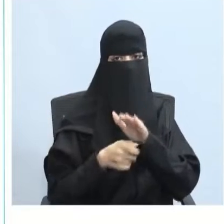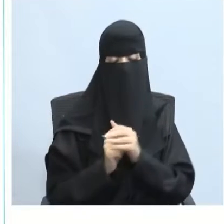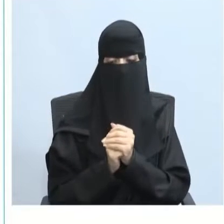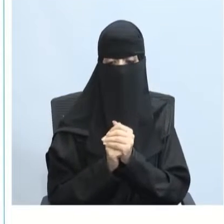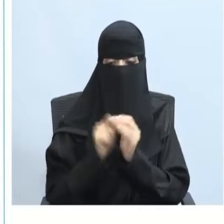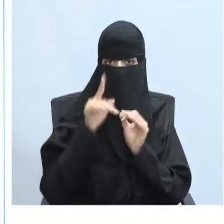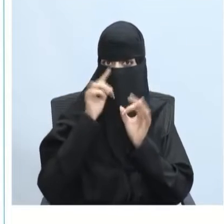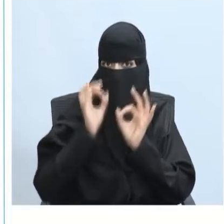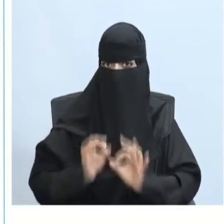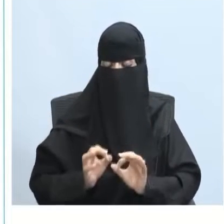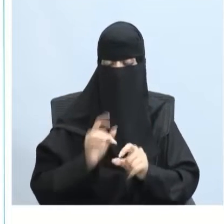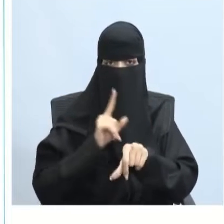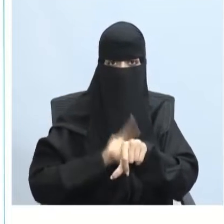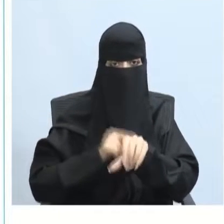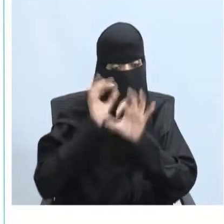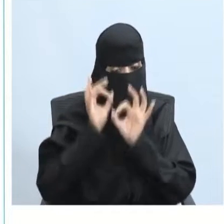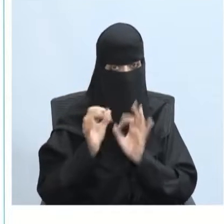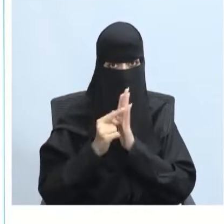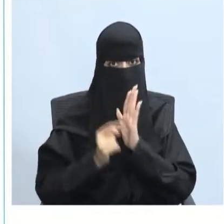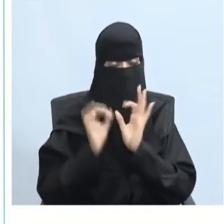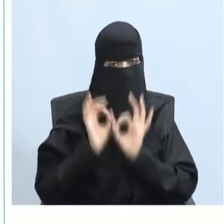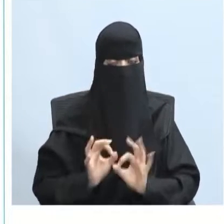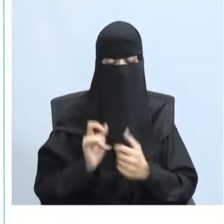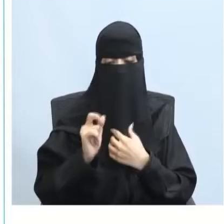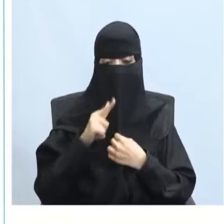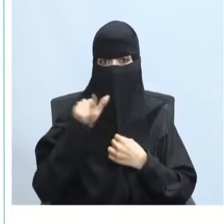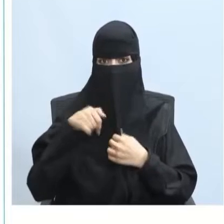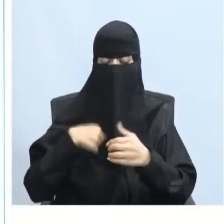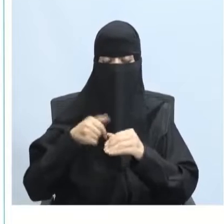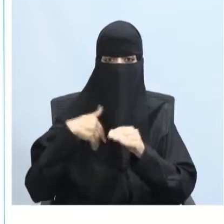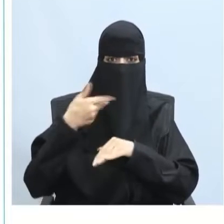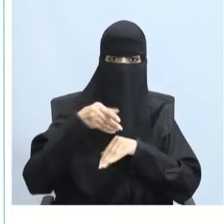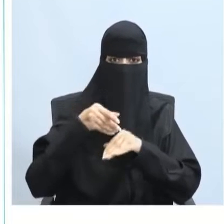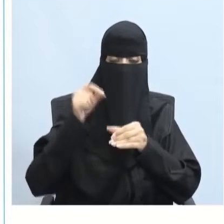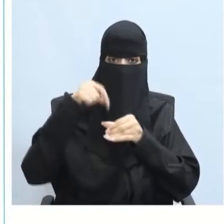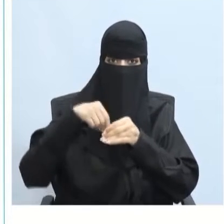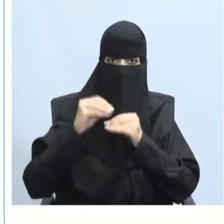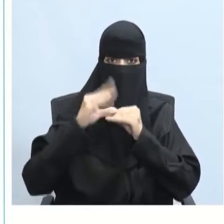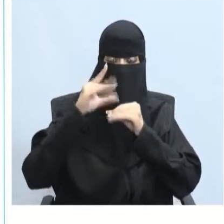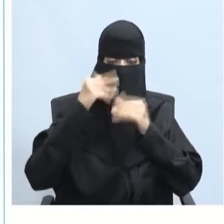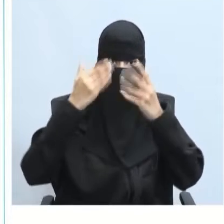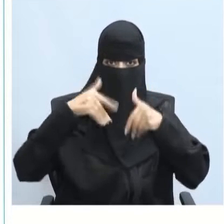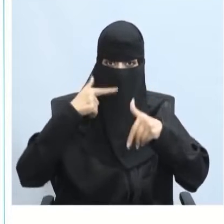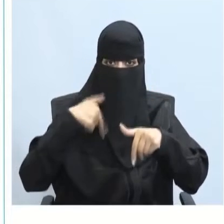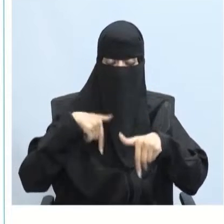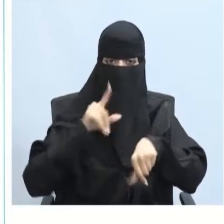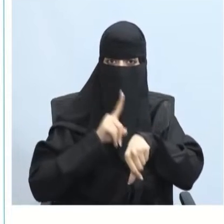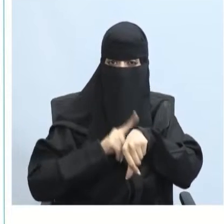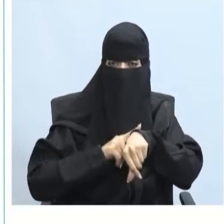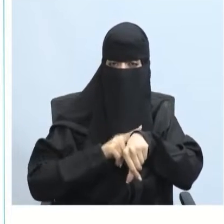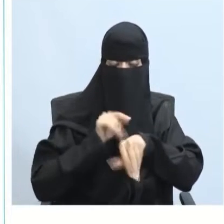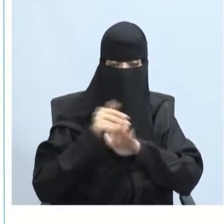بالوقت وفي مشروع المسرحيه فان الموعد النهائي لها هو العرض